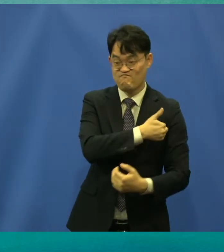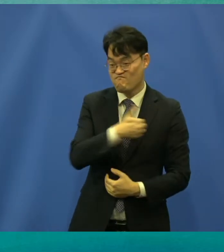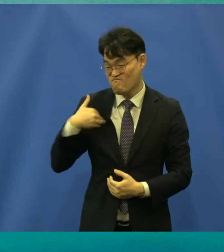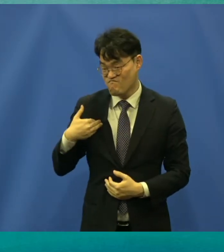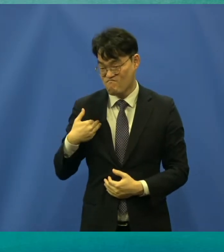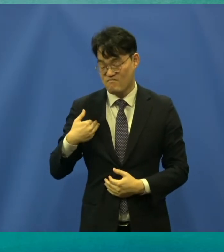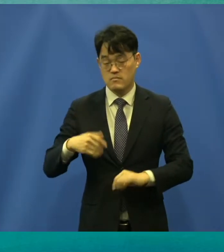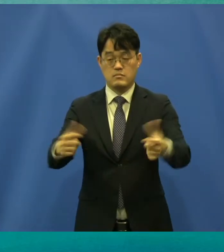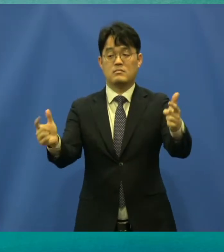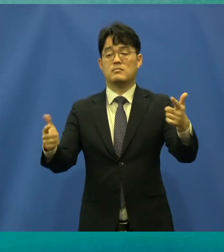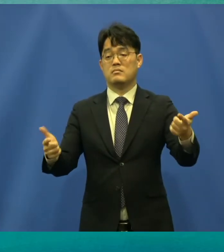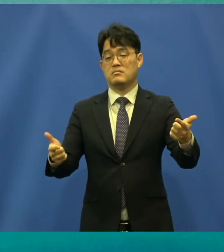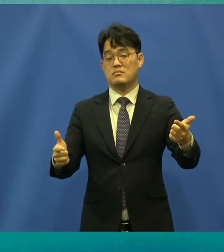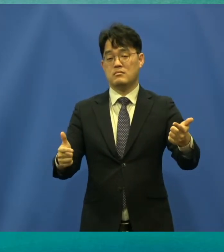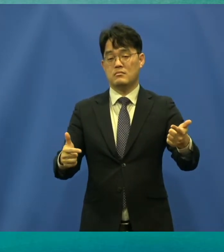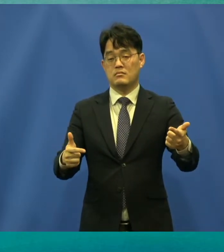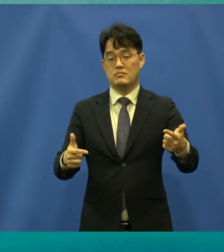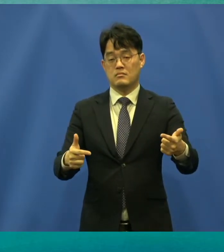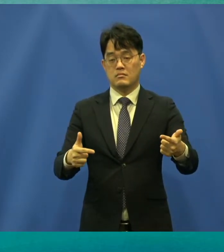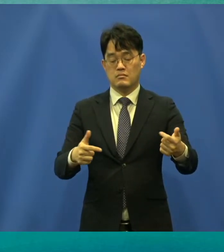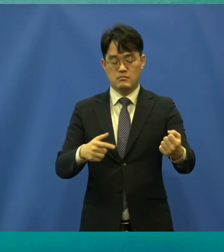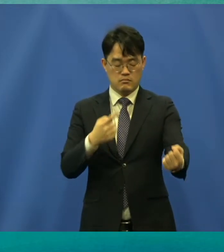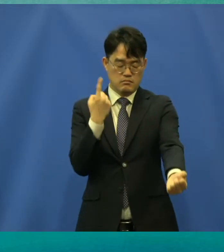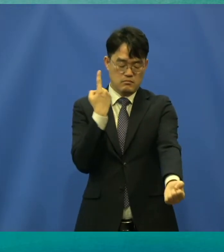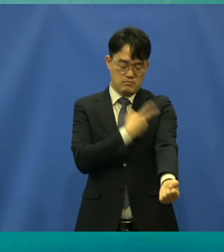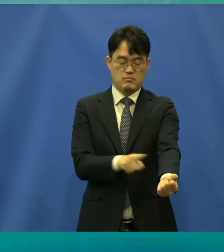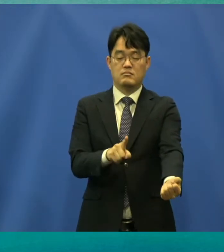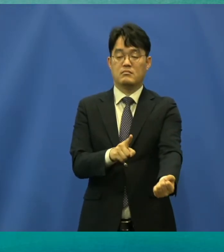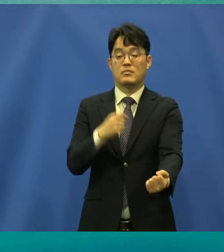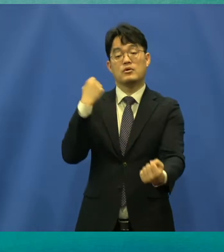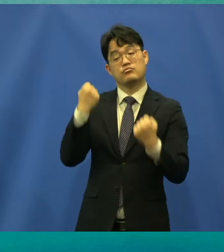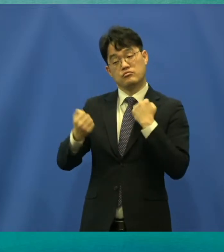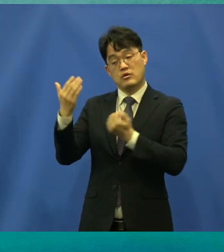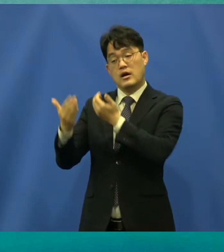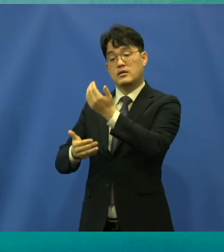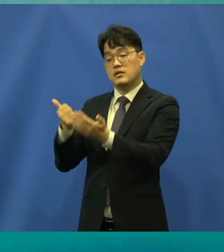메시지는, 요나는 자격이 없어 보입니다.